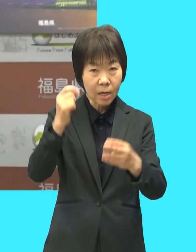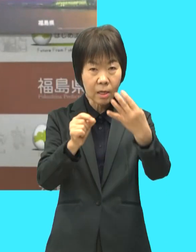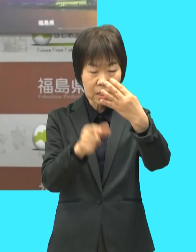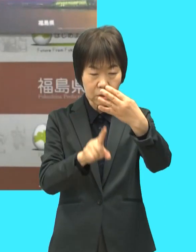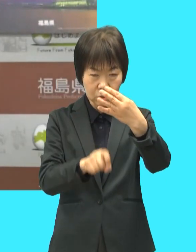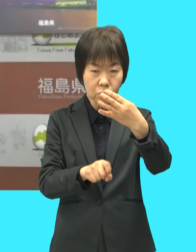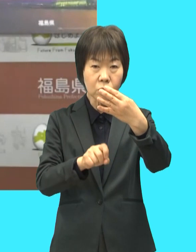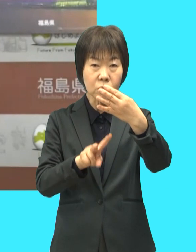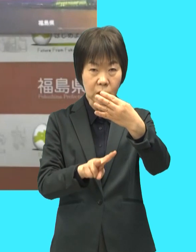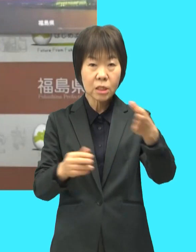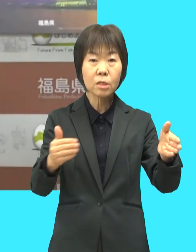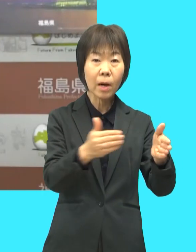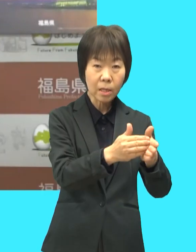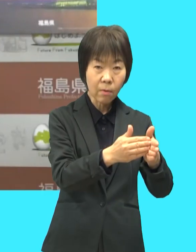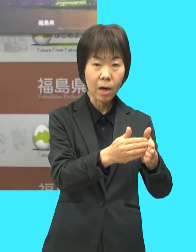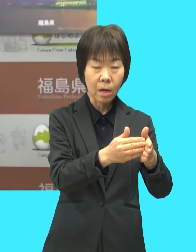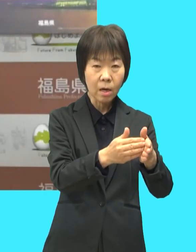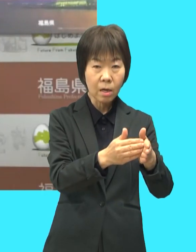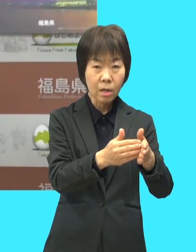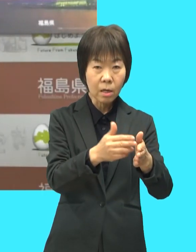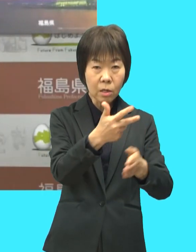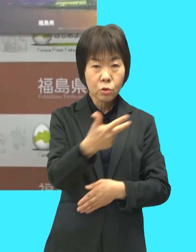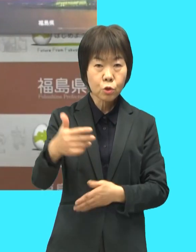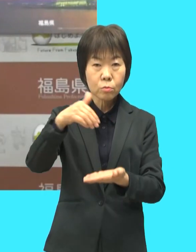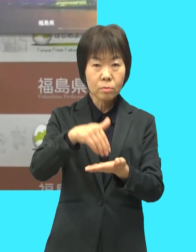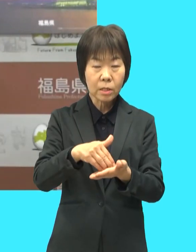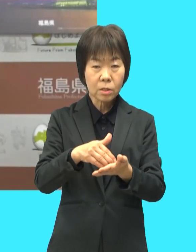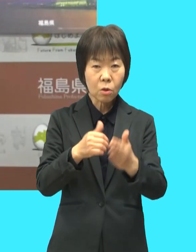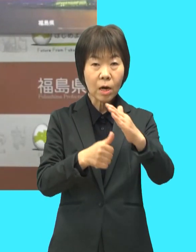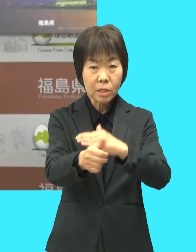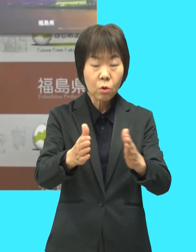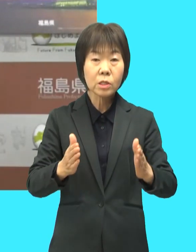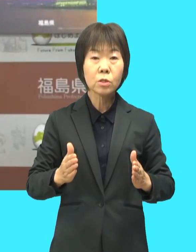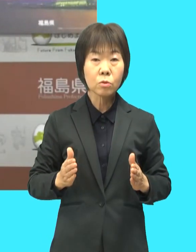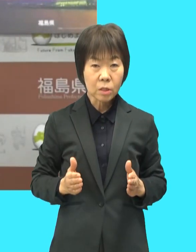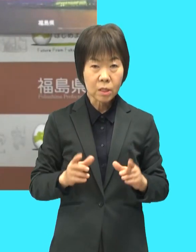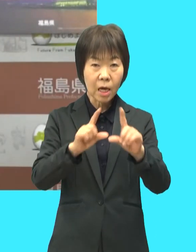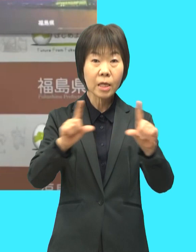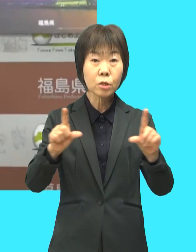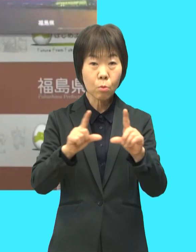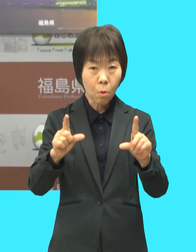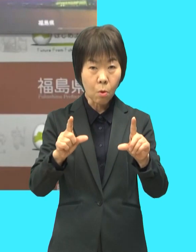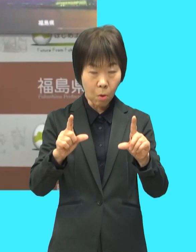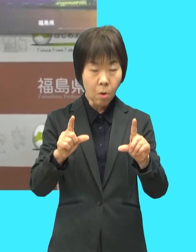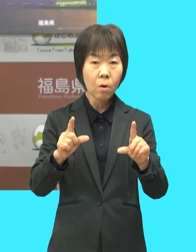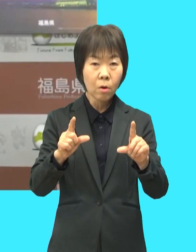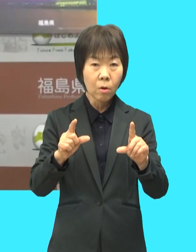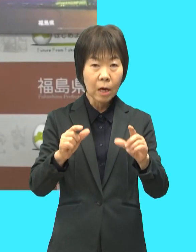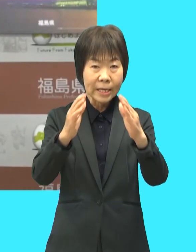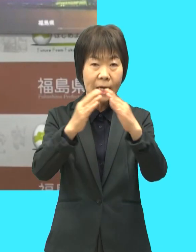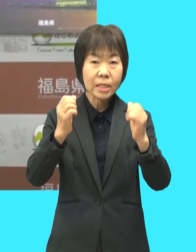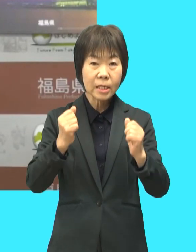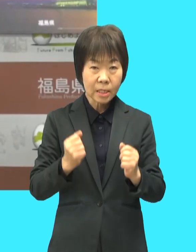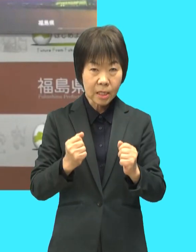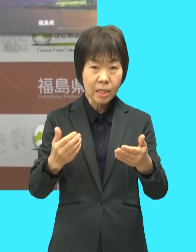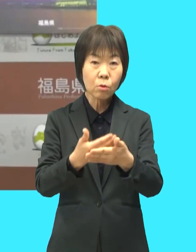月12日までは、週末の外出を自粛をし、平日もできるだけ在宅勤